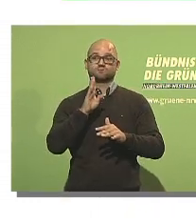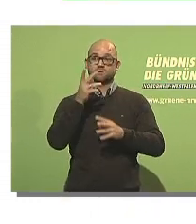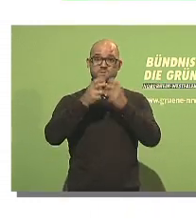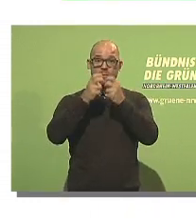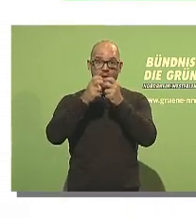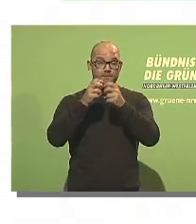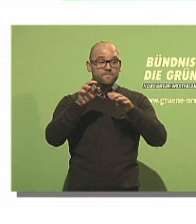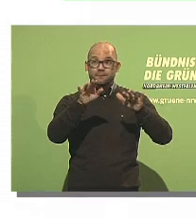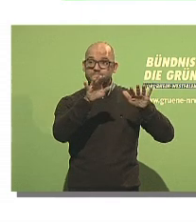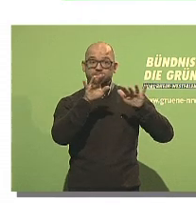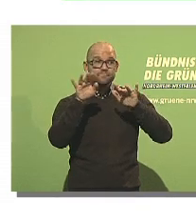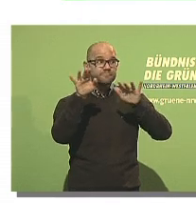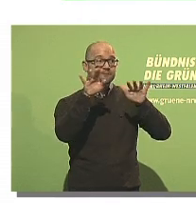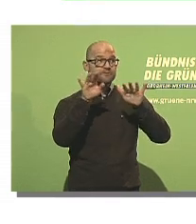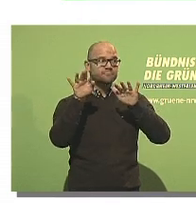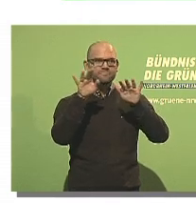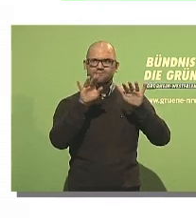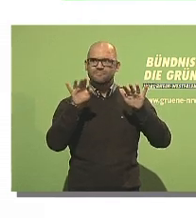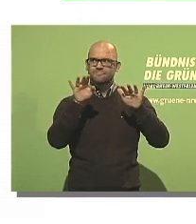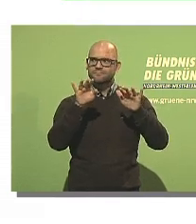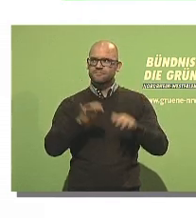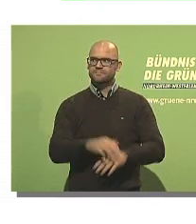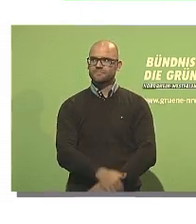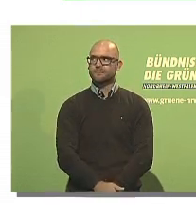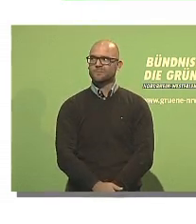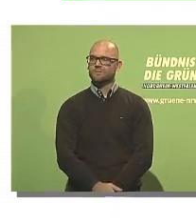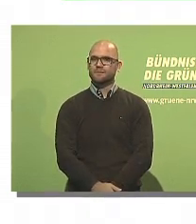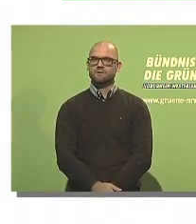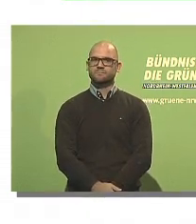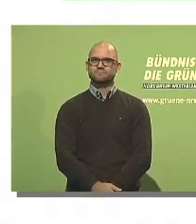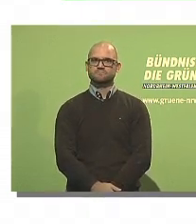Aber es scheint, so weiß.